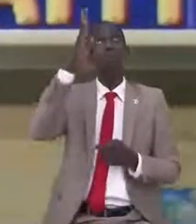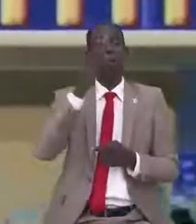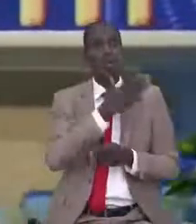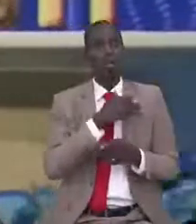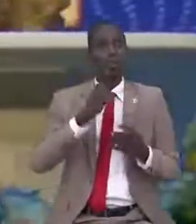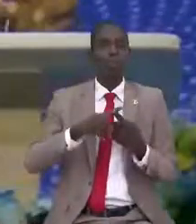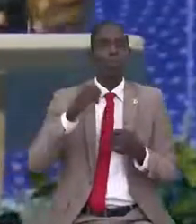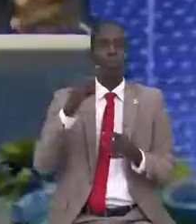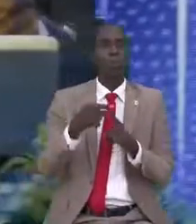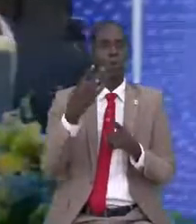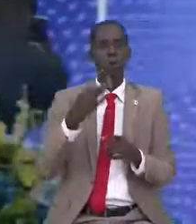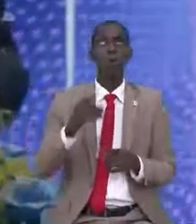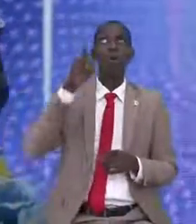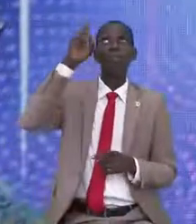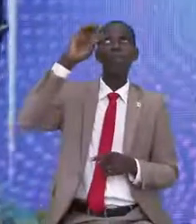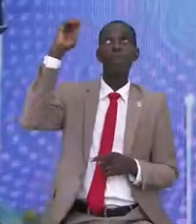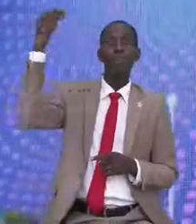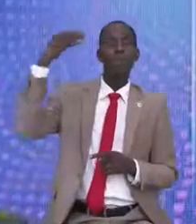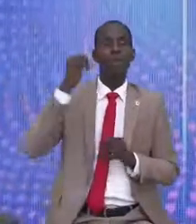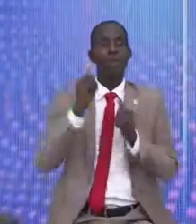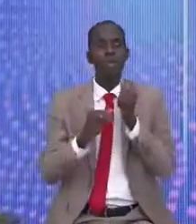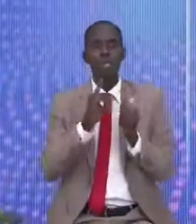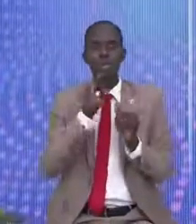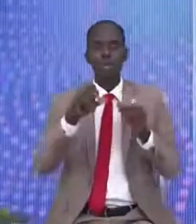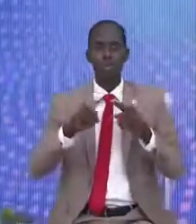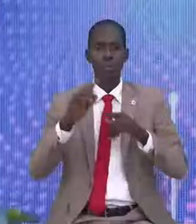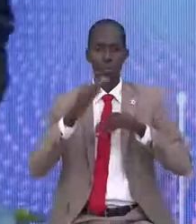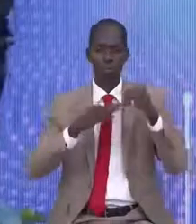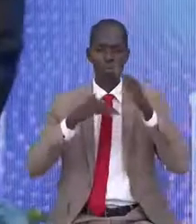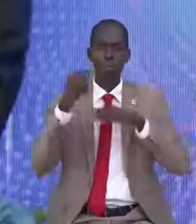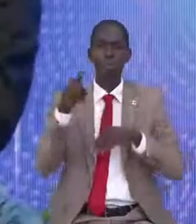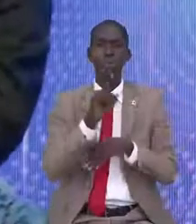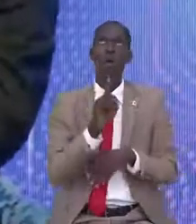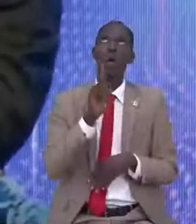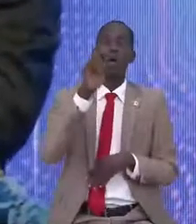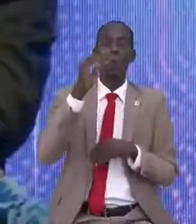de sa grâce, à celui qui peut édifier